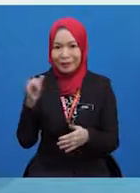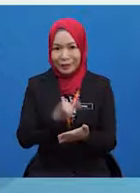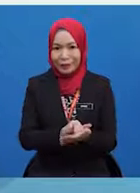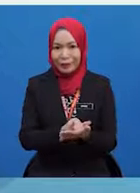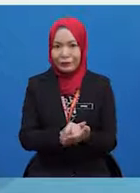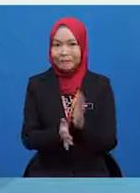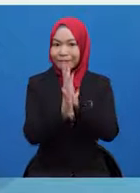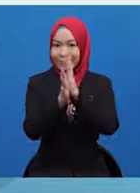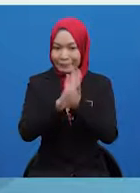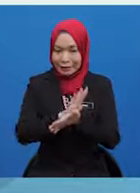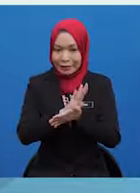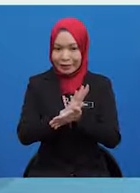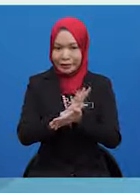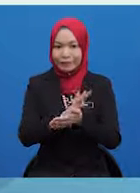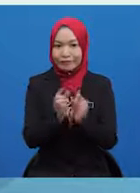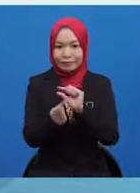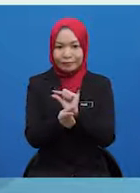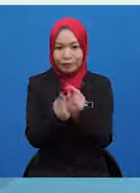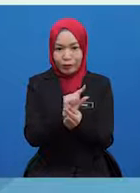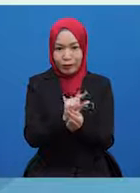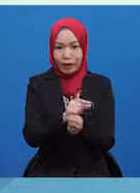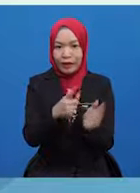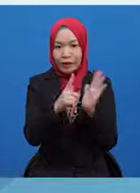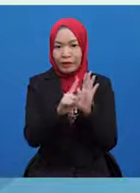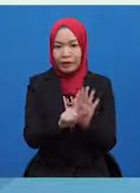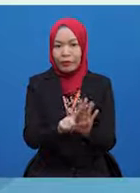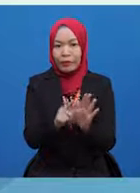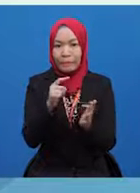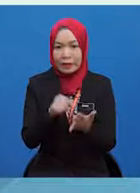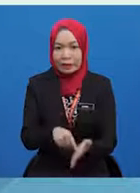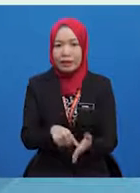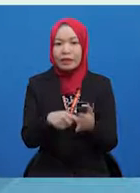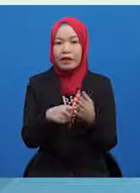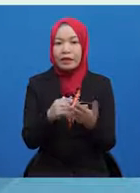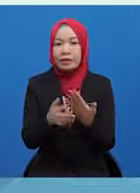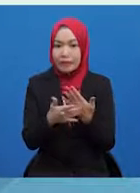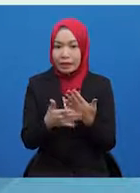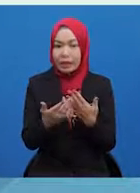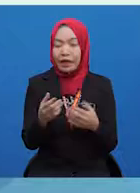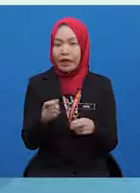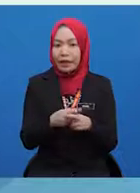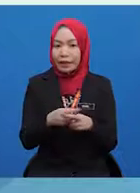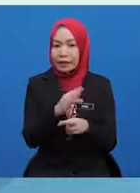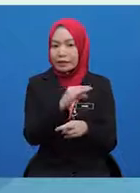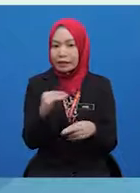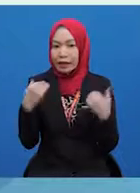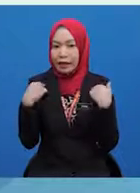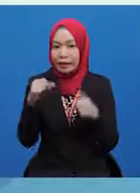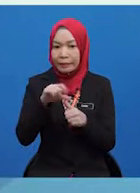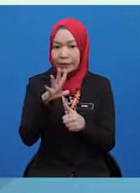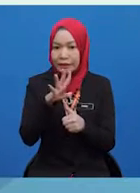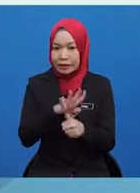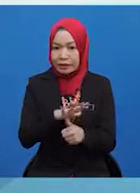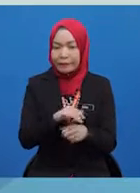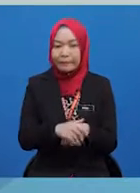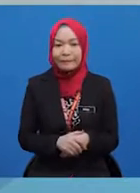Oleh itu, gubahan logo perlulah mudah, ringkas dan berkesan.